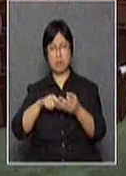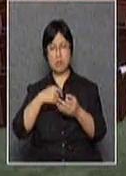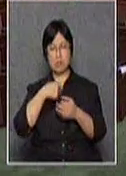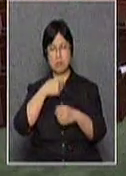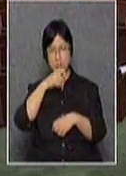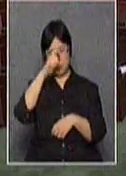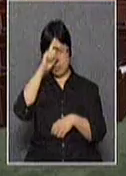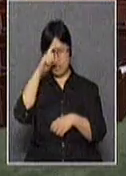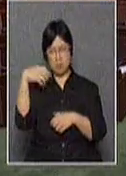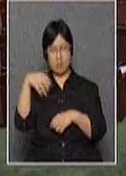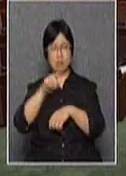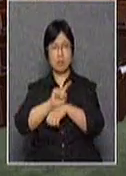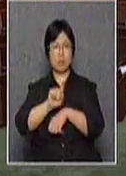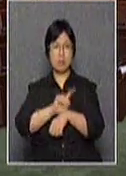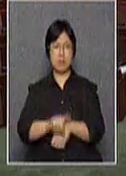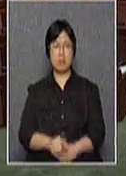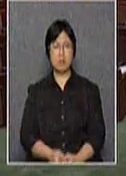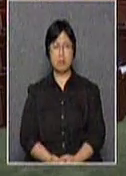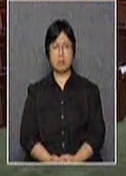名表決，表決鐘響一分鐘。